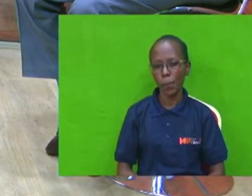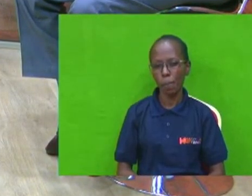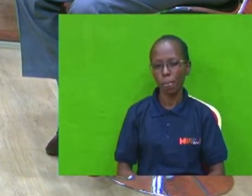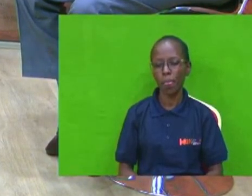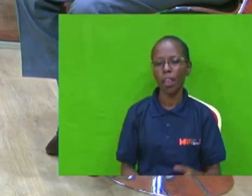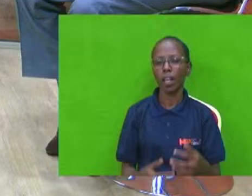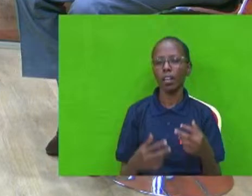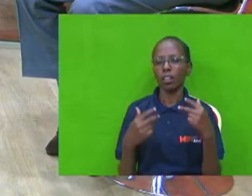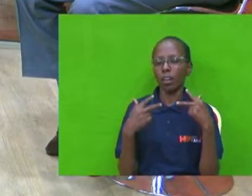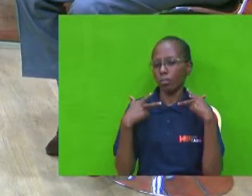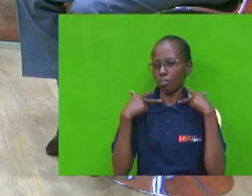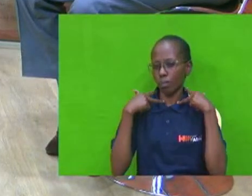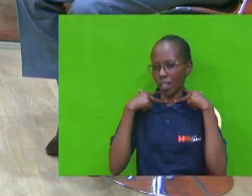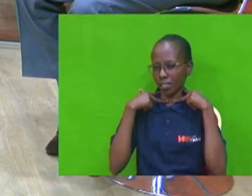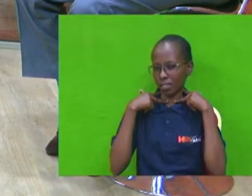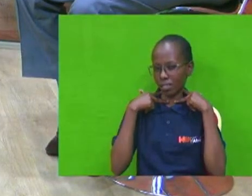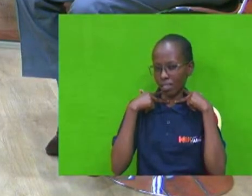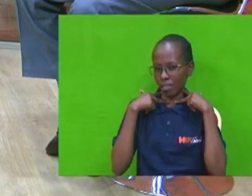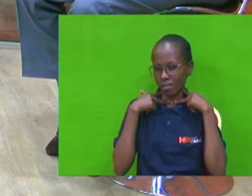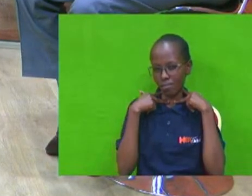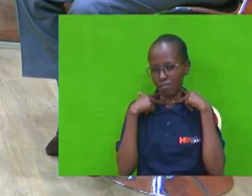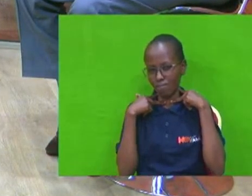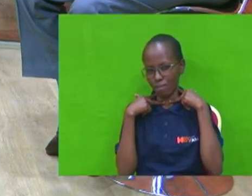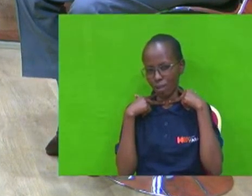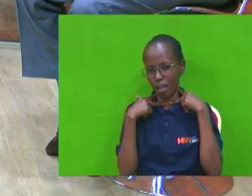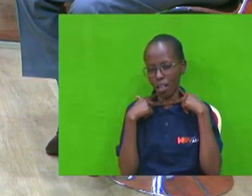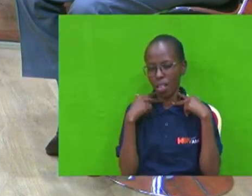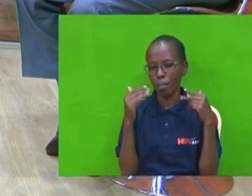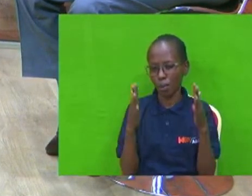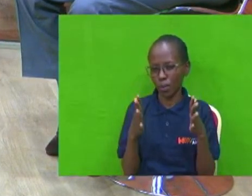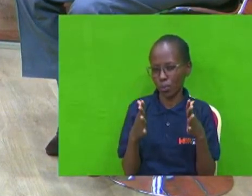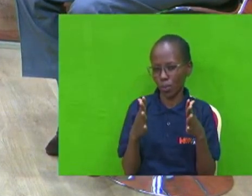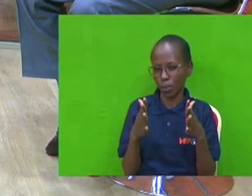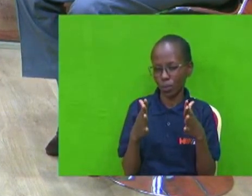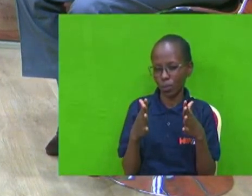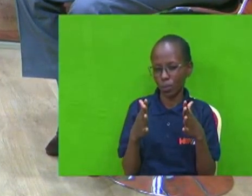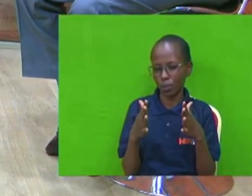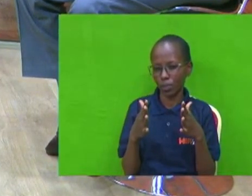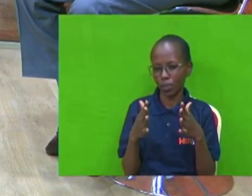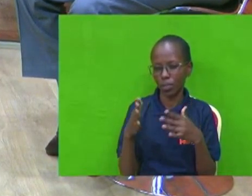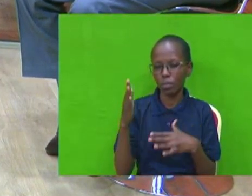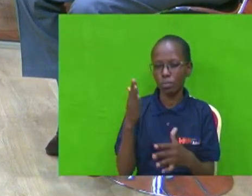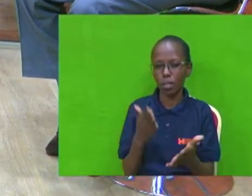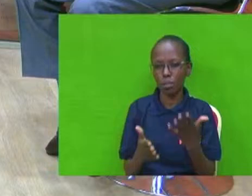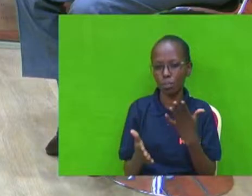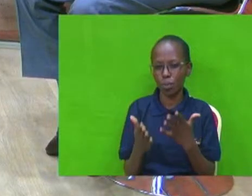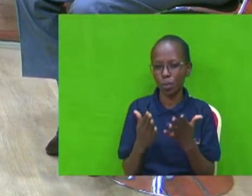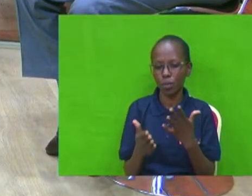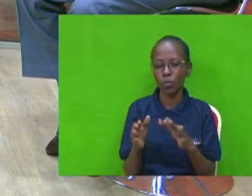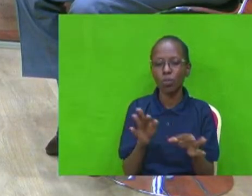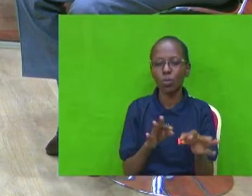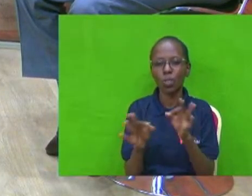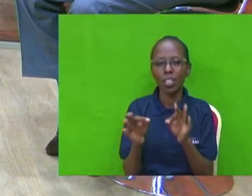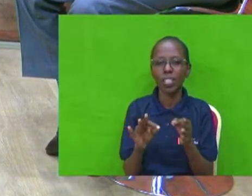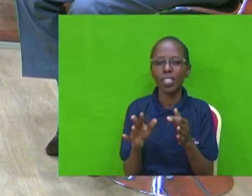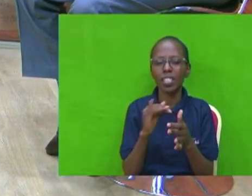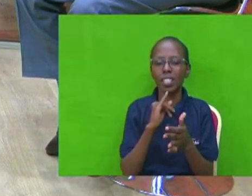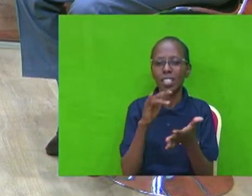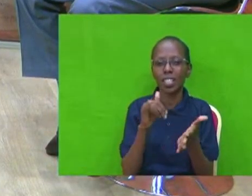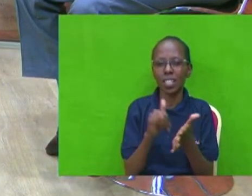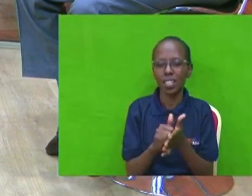mateka ama ule mtu ambaye amechukuliwa mateka, Mwalimu. Labda tu kwa kueleza ni kwamba